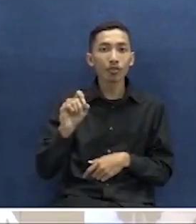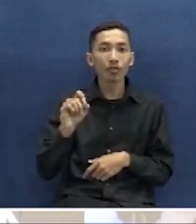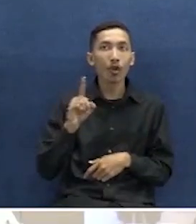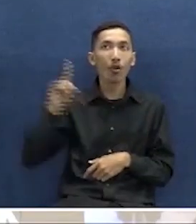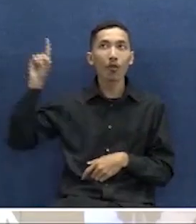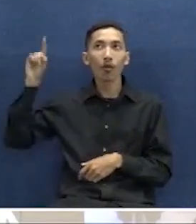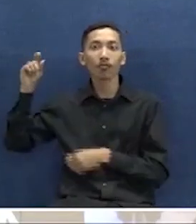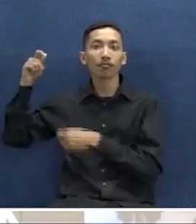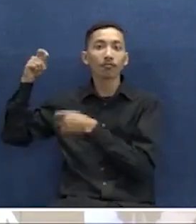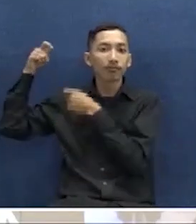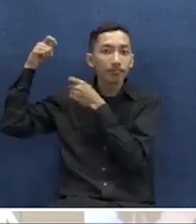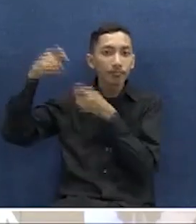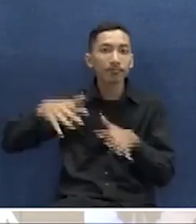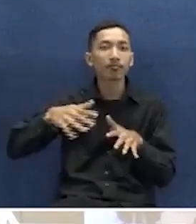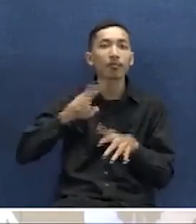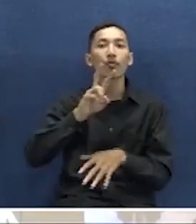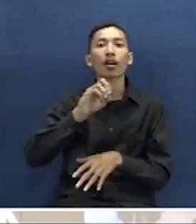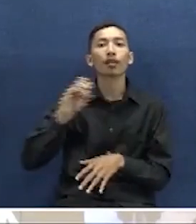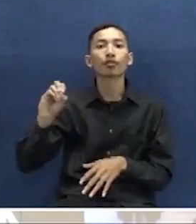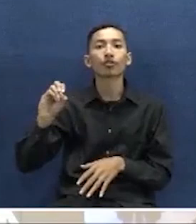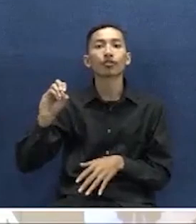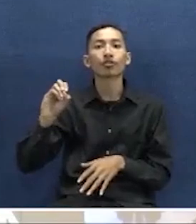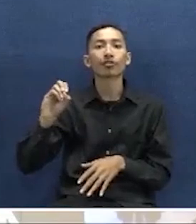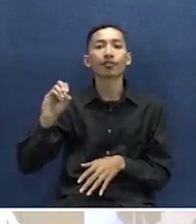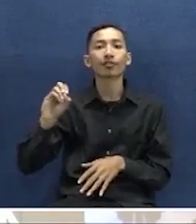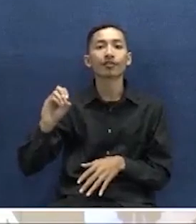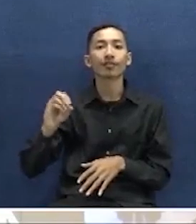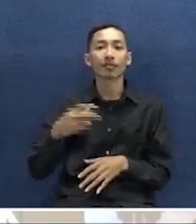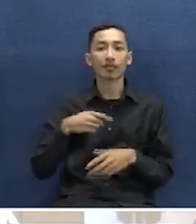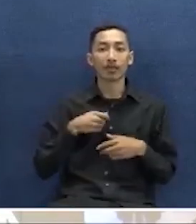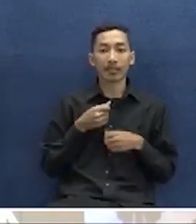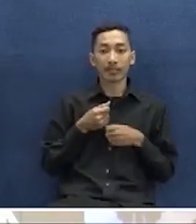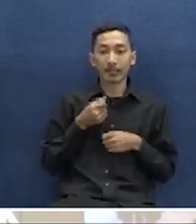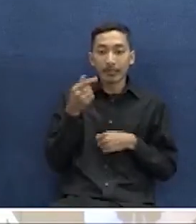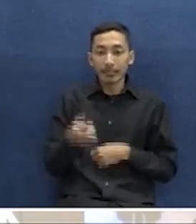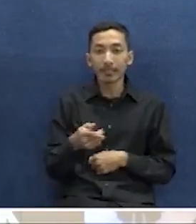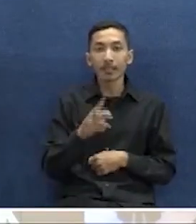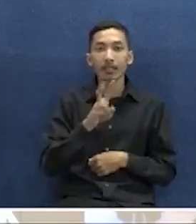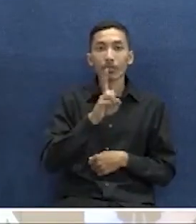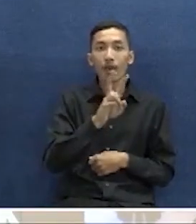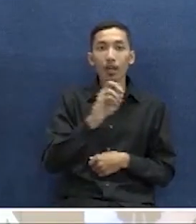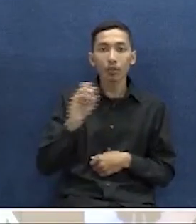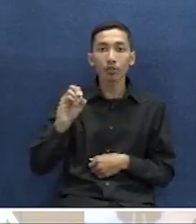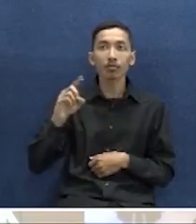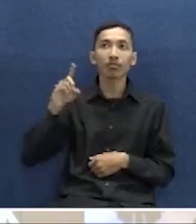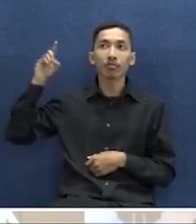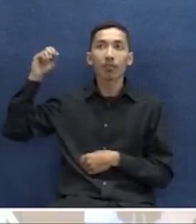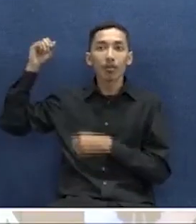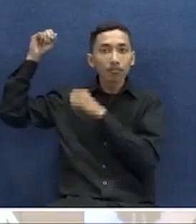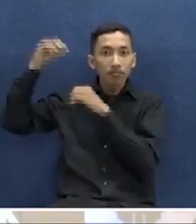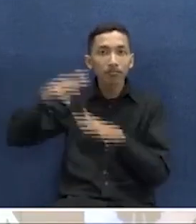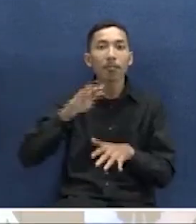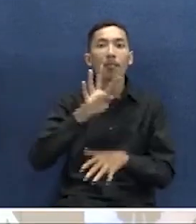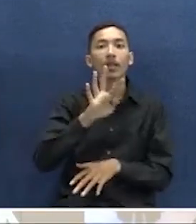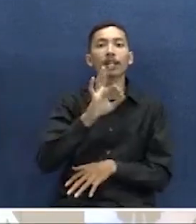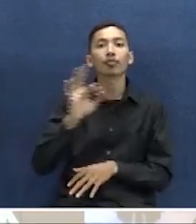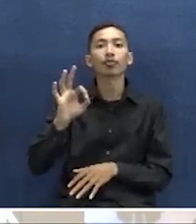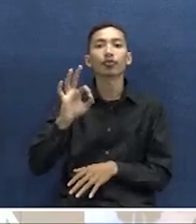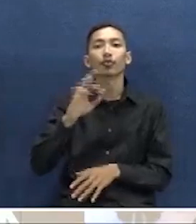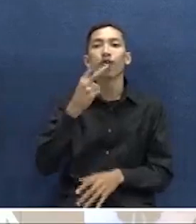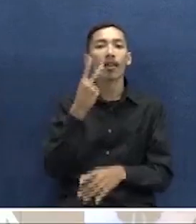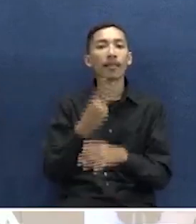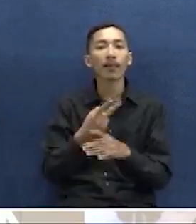704893 selalu seperti itu ya Iklaskan hati sabar dalam berbisnis sabar dalam berikhtiar